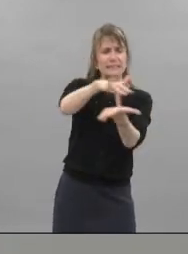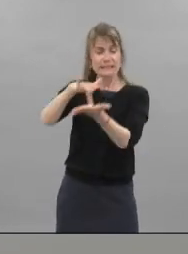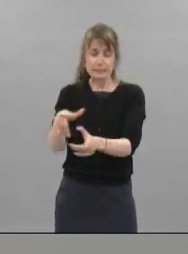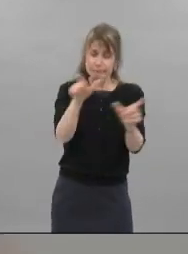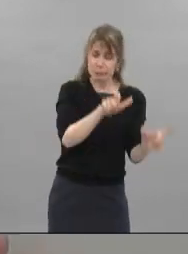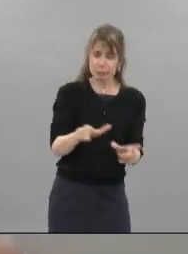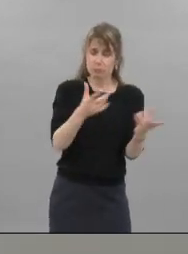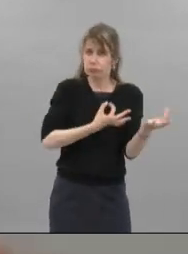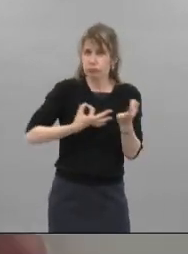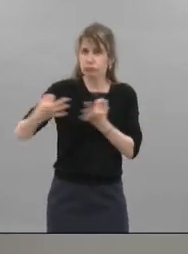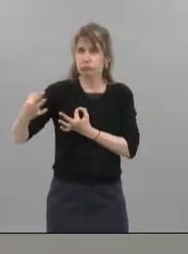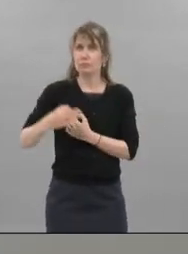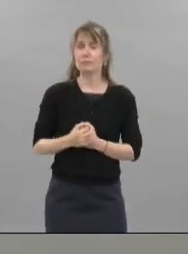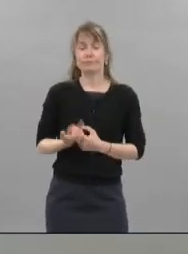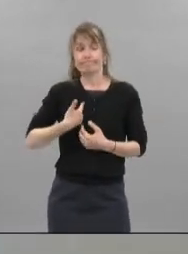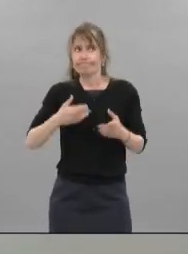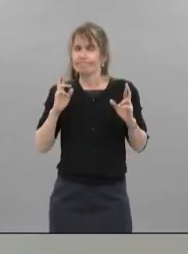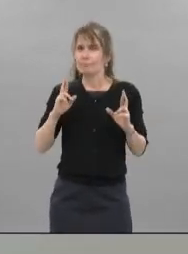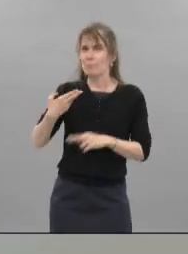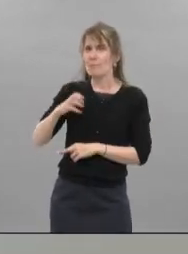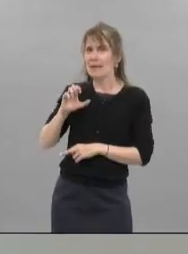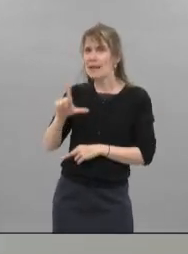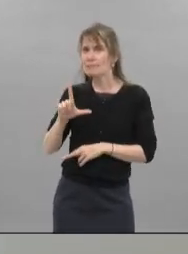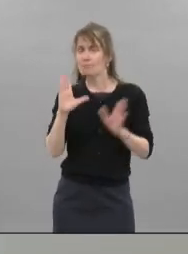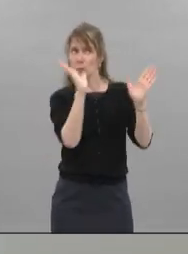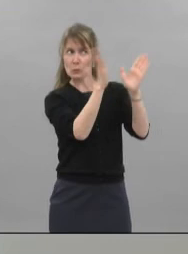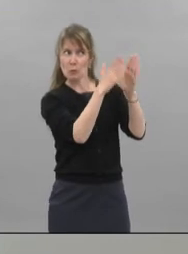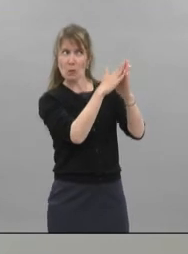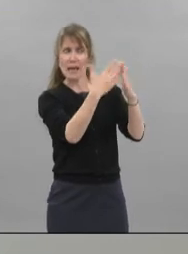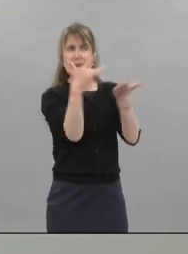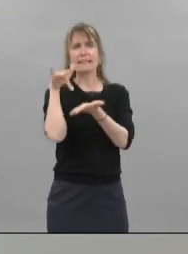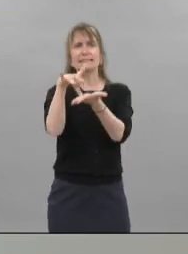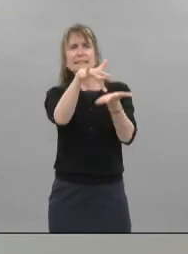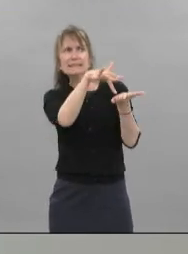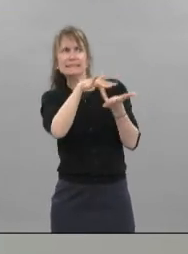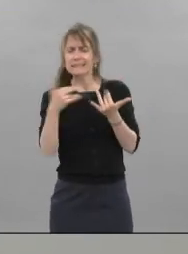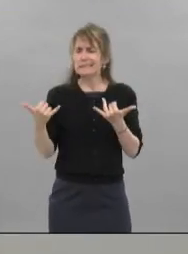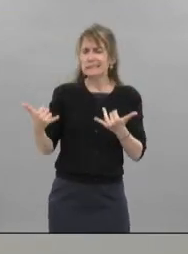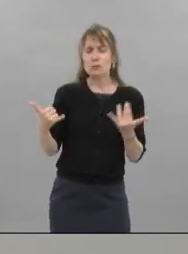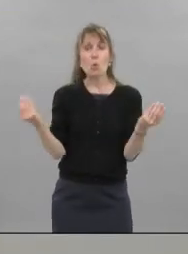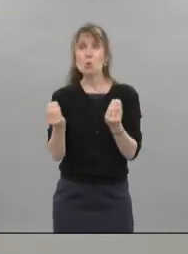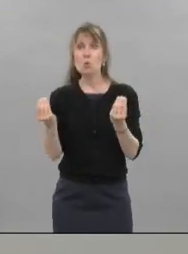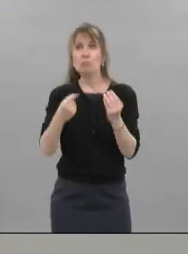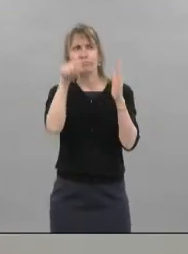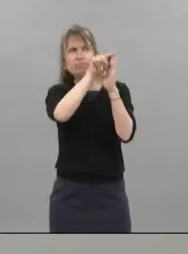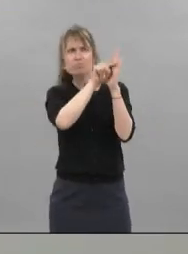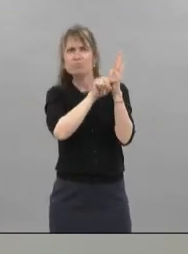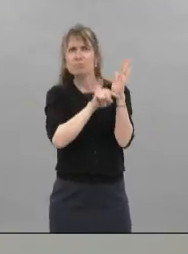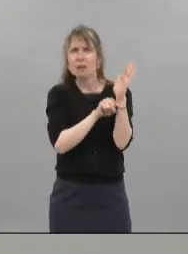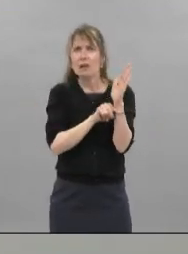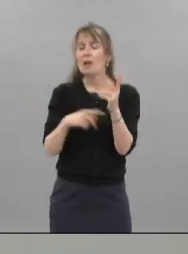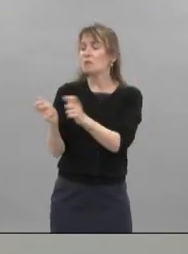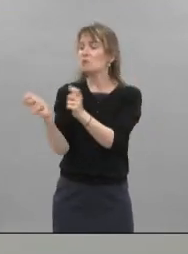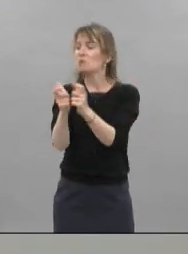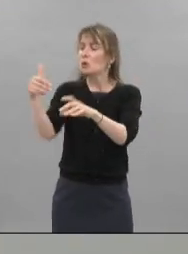Nous souhaitons que la métropole demande la liste des sites présents sur son territoire, stockant des matières dangereuses et